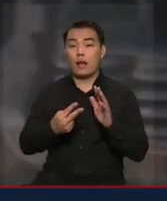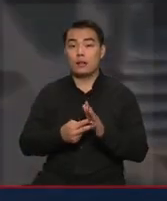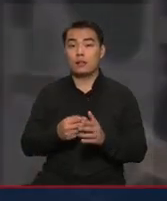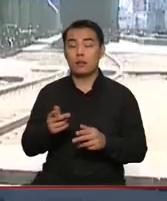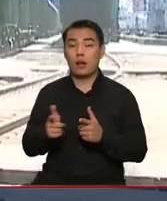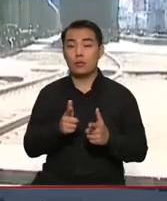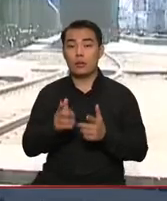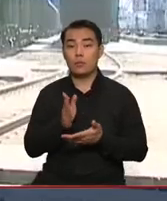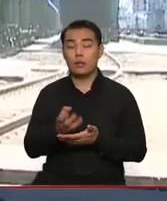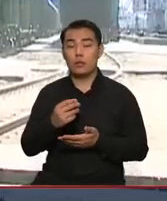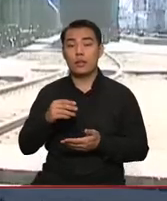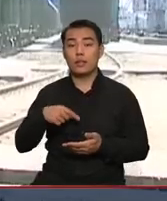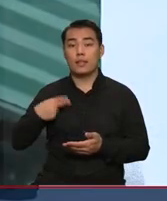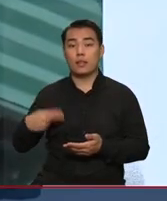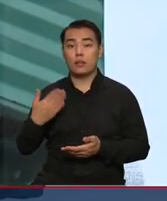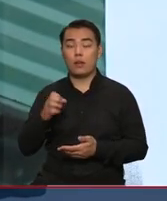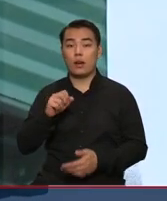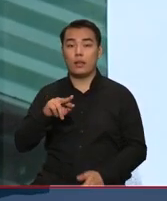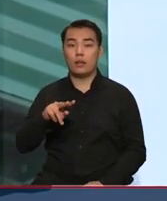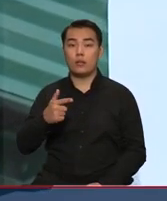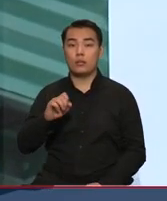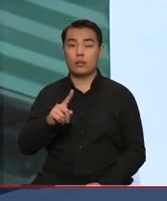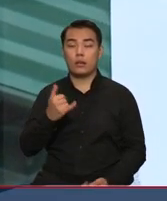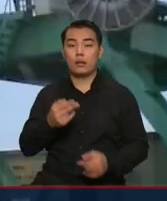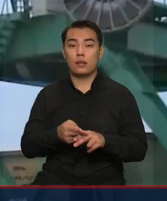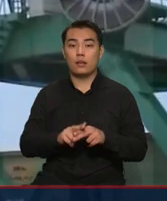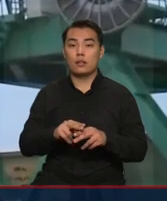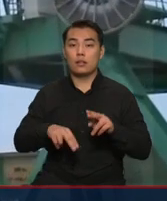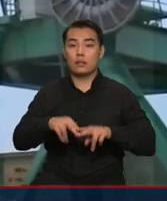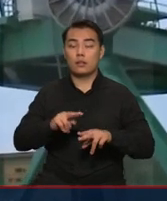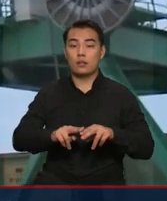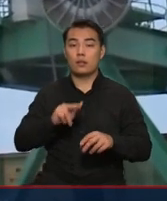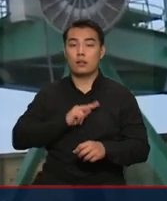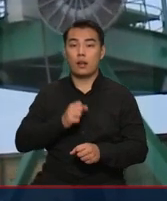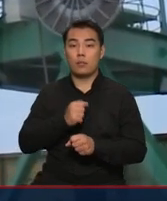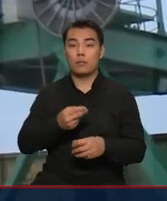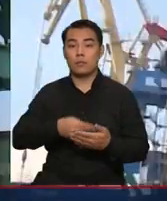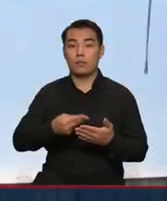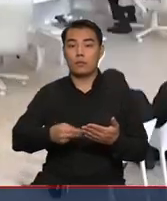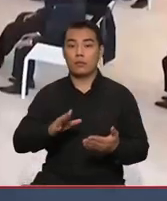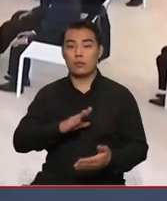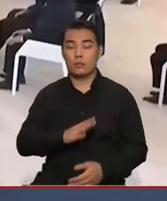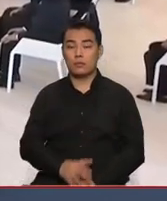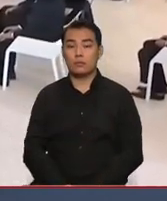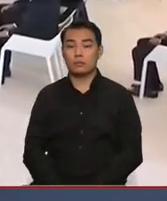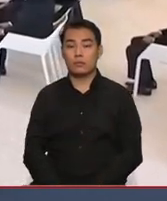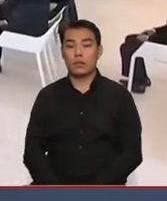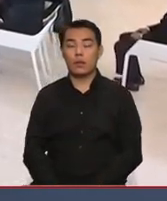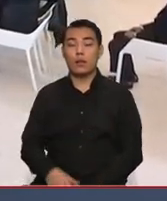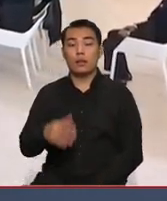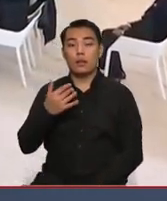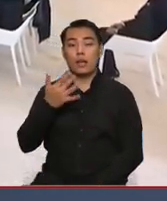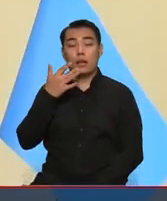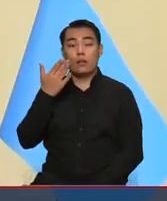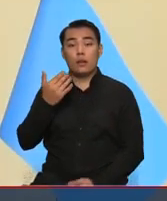алынды. Сонымен қатар Қытай тарапымен Аягөз-Тачен темір жолы құрылысын жүргізу туралы меморандумға қол қойылды. Сыртқы саясатта